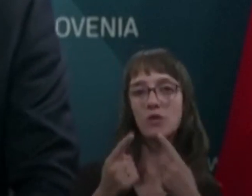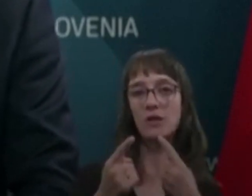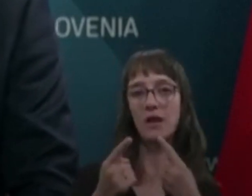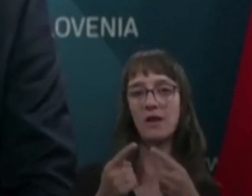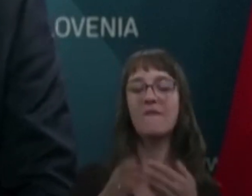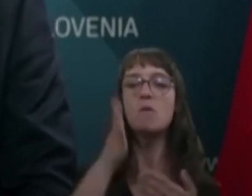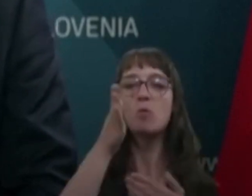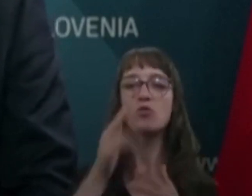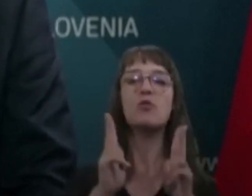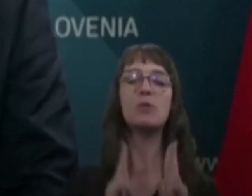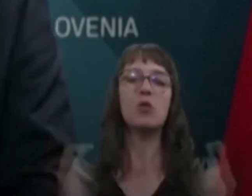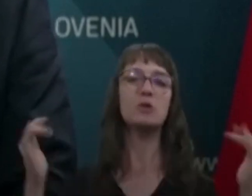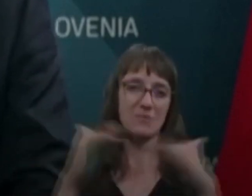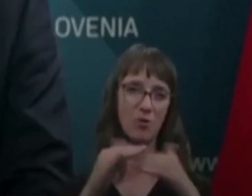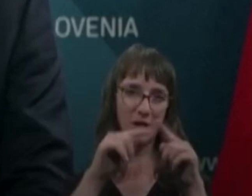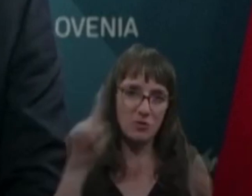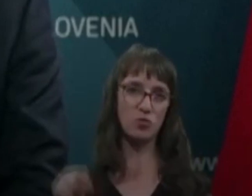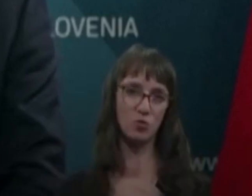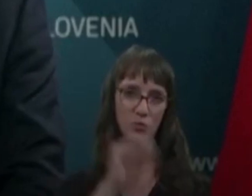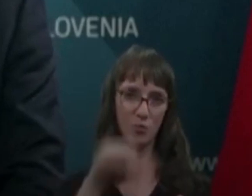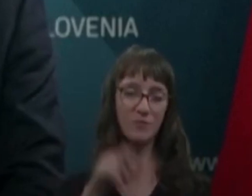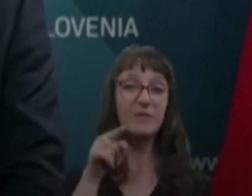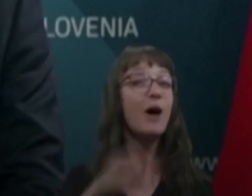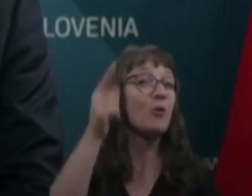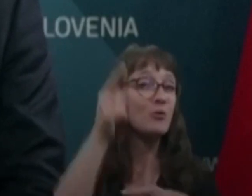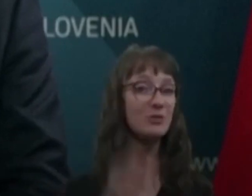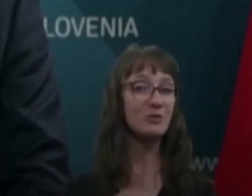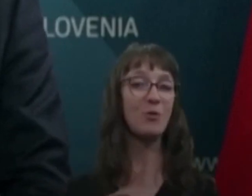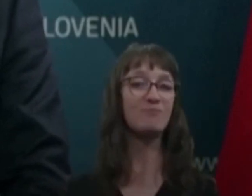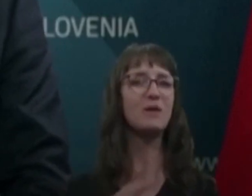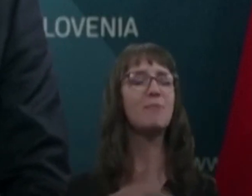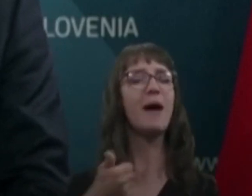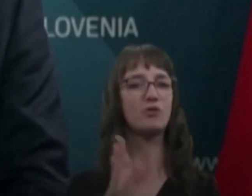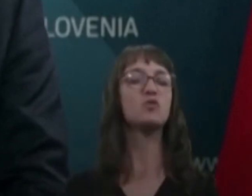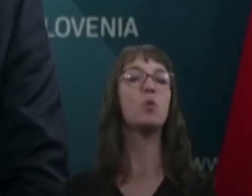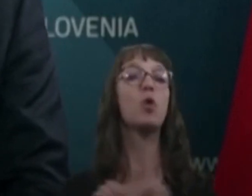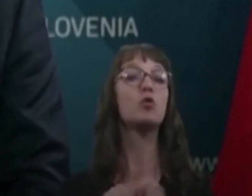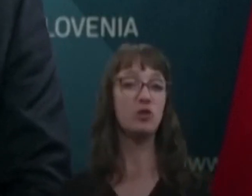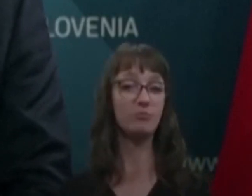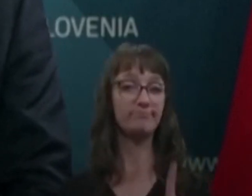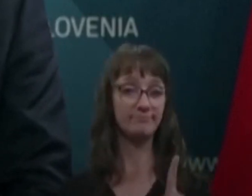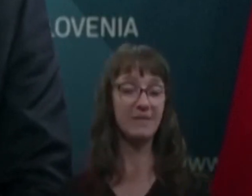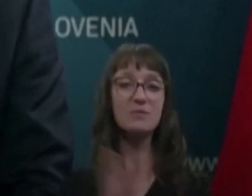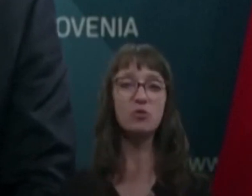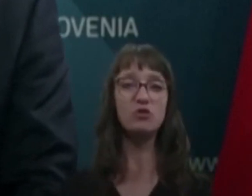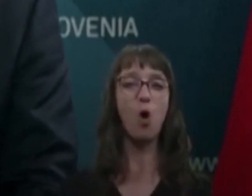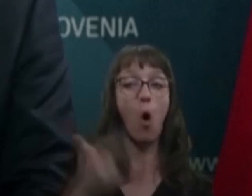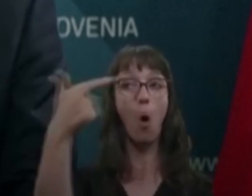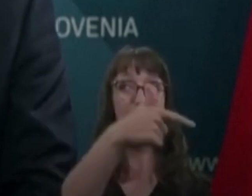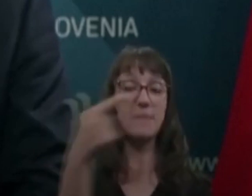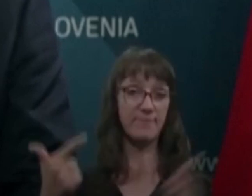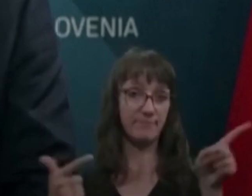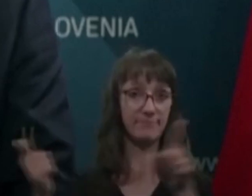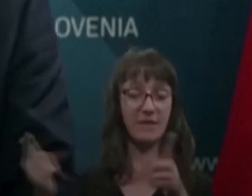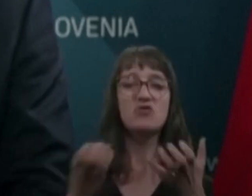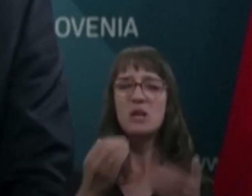അദ്ദേഹം തലസ്ഥാനമായ ലുബ്ലിയാനിയിൽ നടത്തിയ വാർത്താ സമ്മേളനത്തിൽ പറഞ്ഞു, വരും ദിവസങ്ങളിൽ പാർലമെന്റ് സർക്കാർ തീരുമാനത്തിന് അംഗീകാരം നൽകുമെന്നാണ്